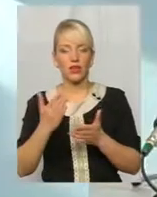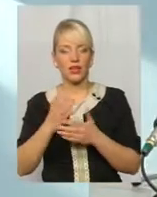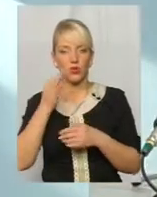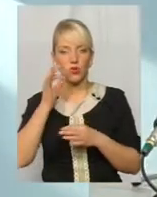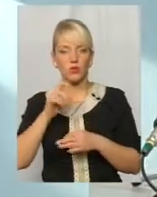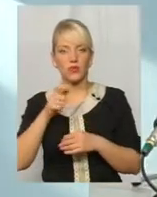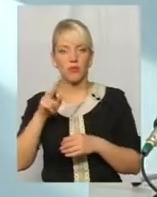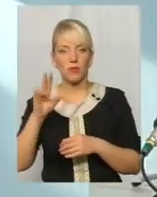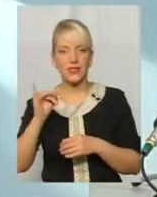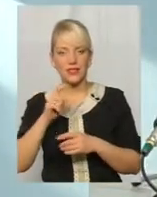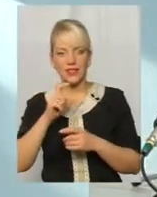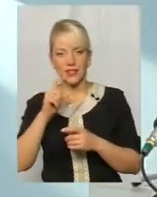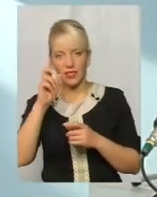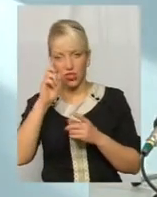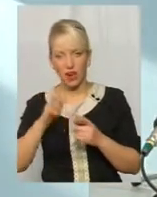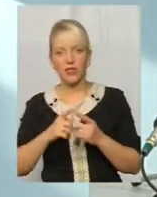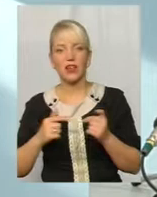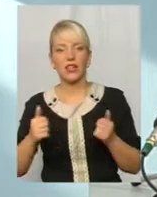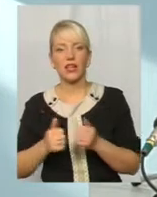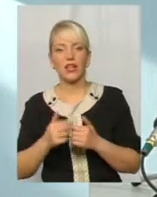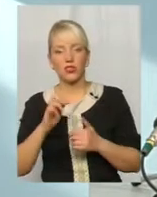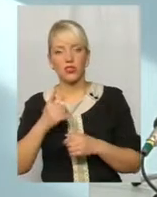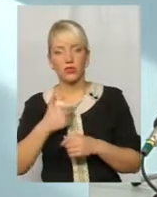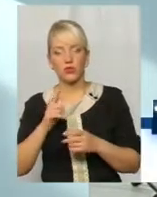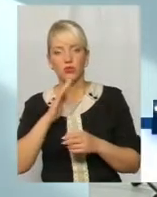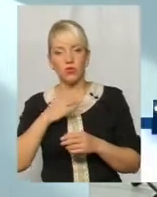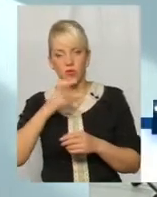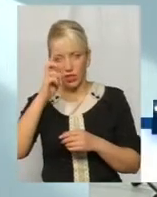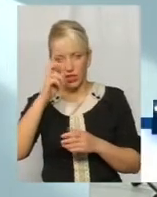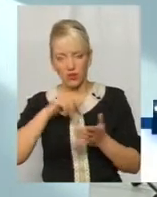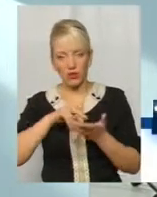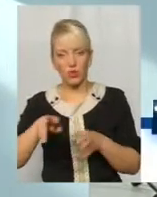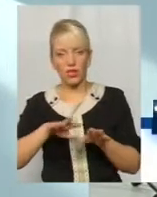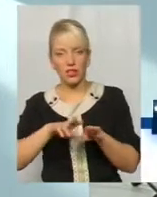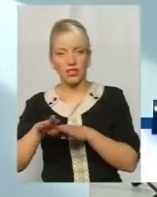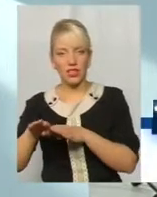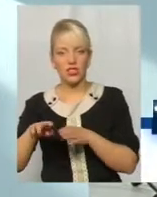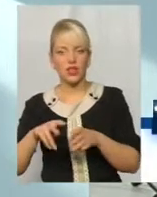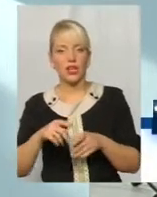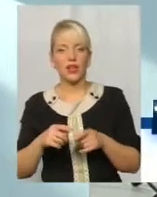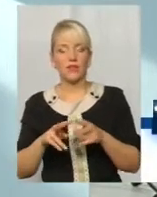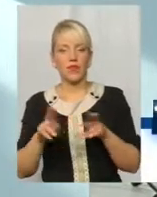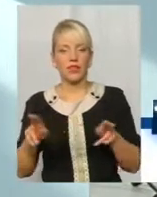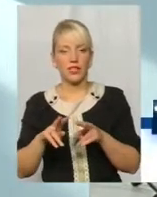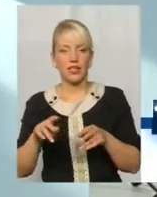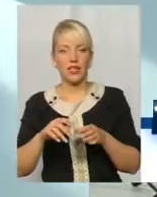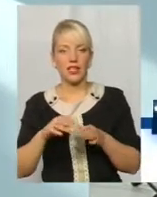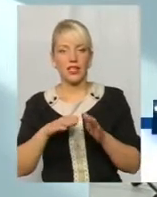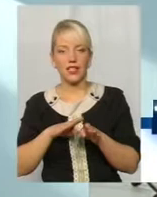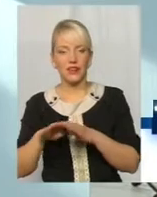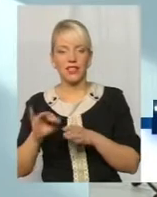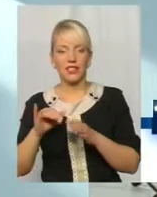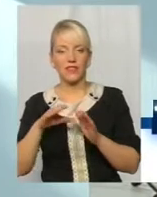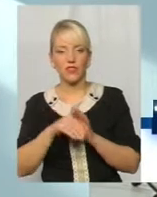держави. Але, звичайно, хотілося б, щоб наша країна виходила на той самий рівень. І відмовлятися від